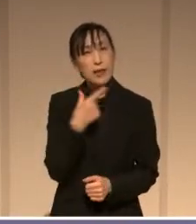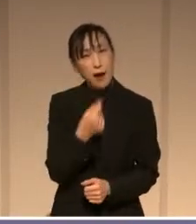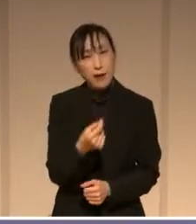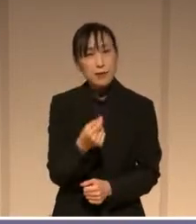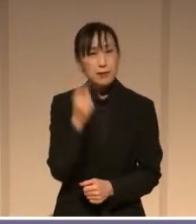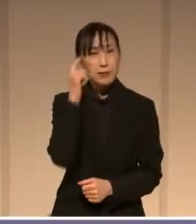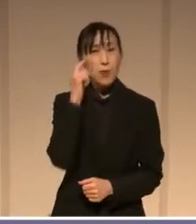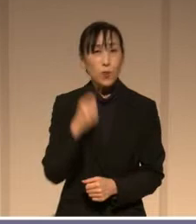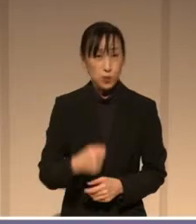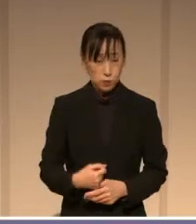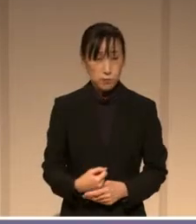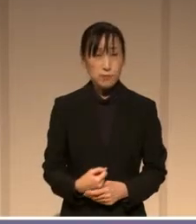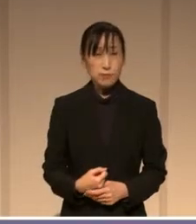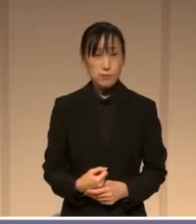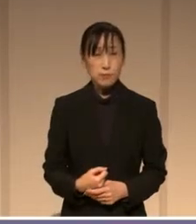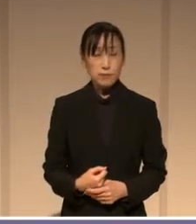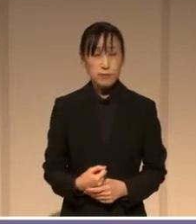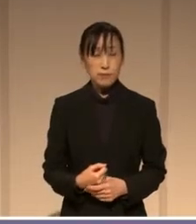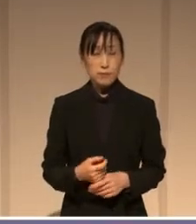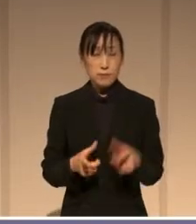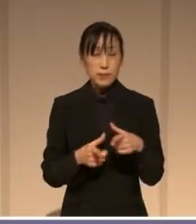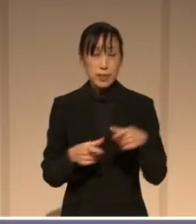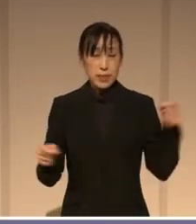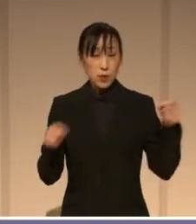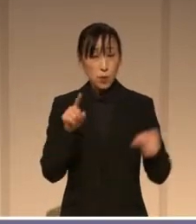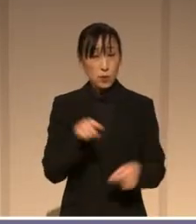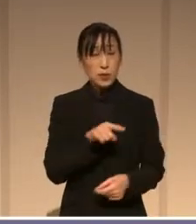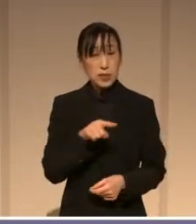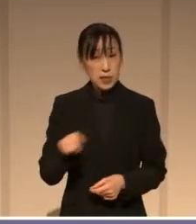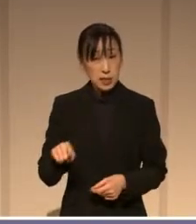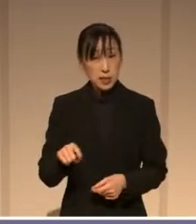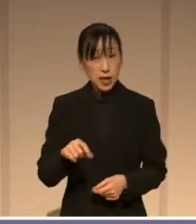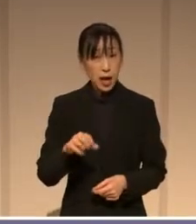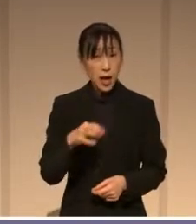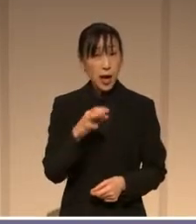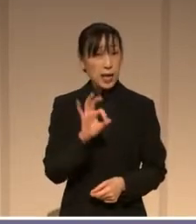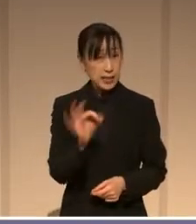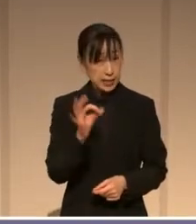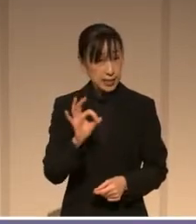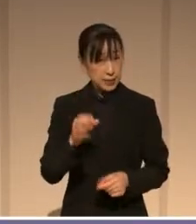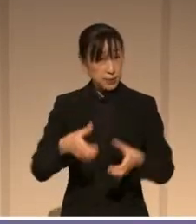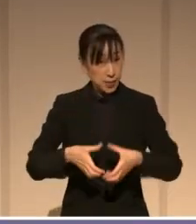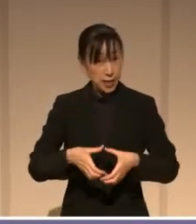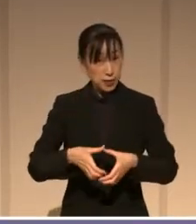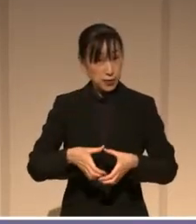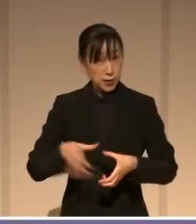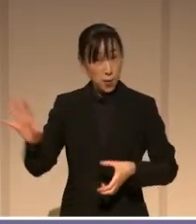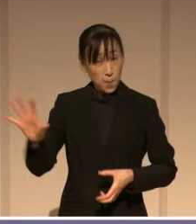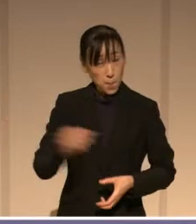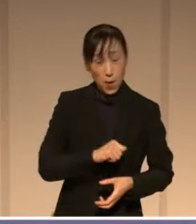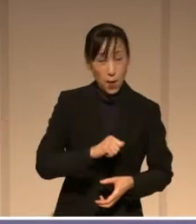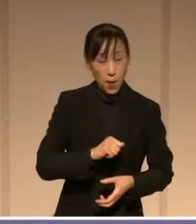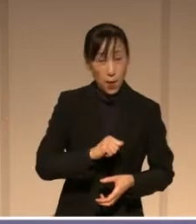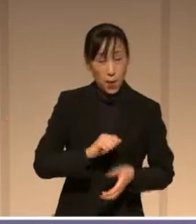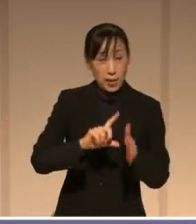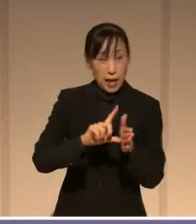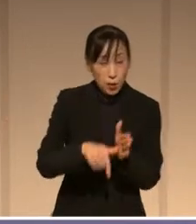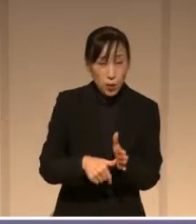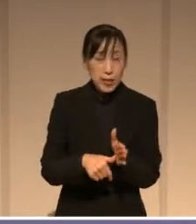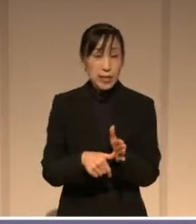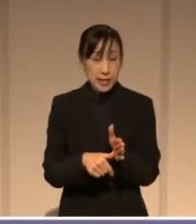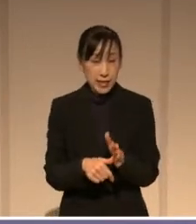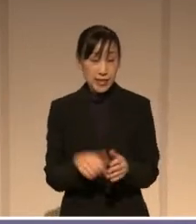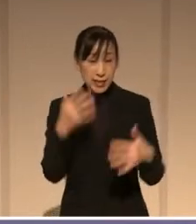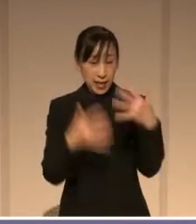難事な日本人が金メダルを取った瞬間とか人前自分の眼で見れてなかったので後から